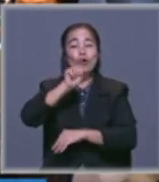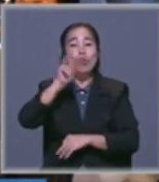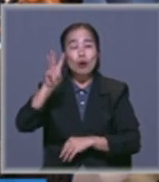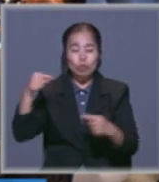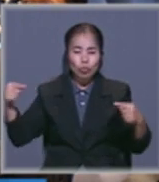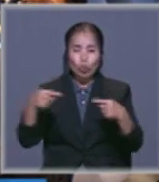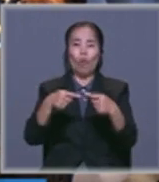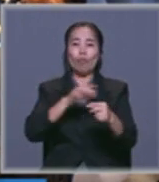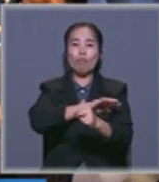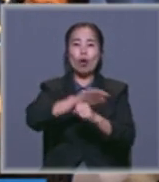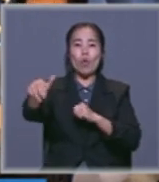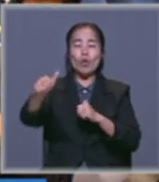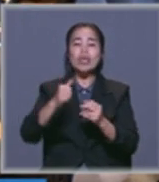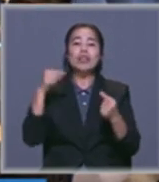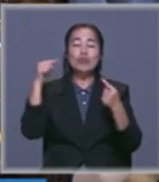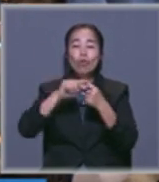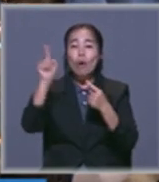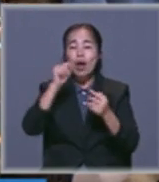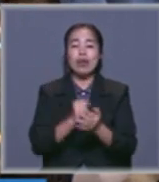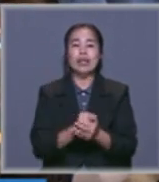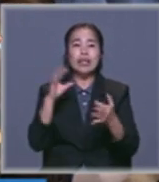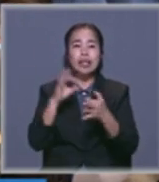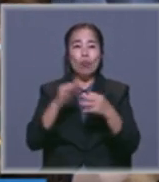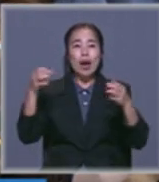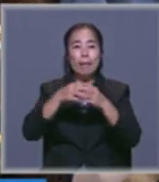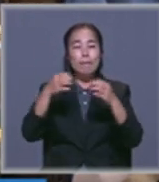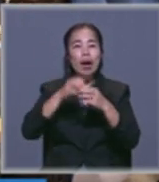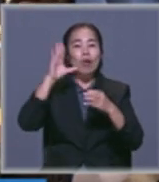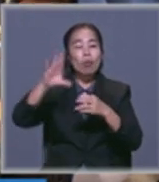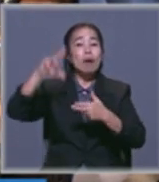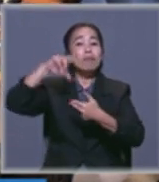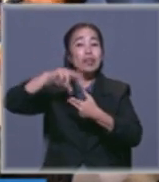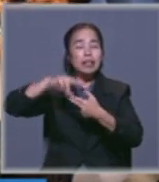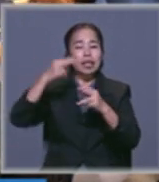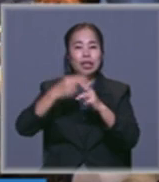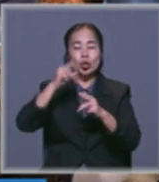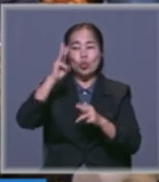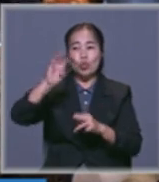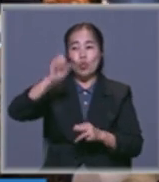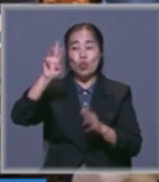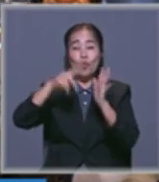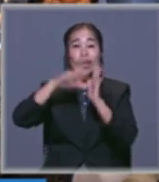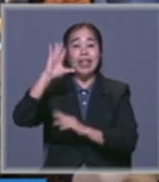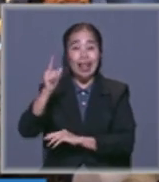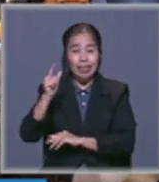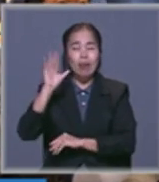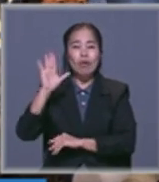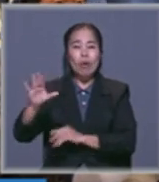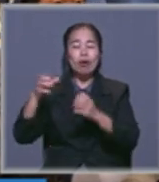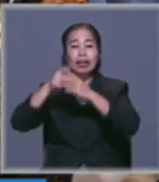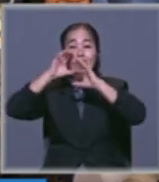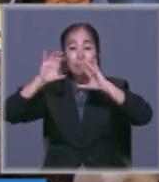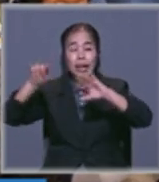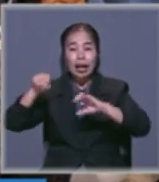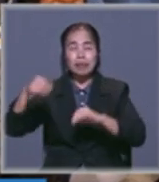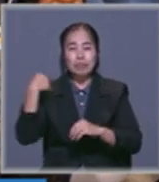เหลือเกินกับมุมมองของพรรคพลังประชารัฐของคุณวิรัติรัตนเศรษฐ์วิปรัฐบาลของพลเอกประยุ